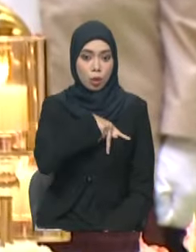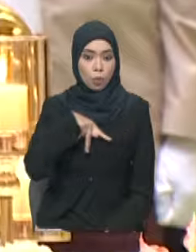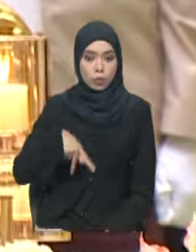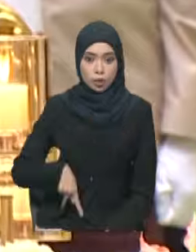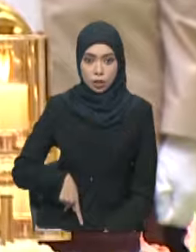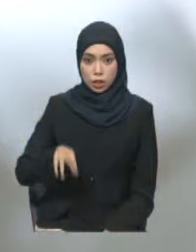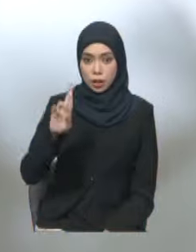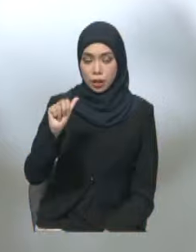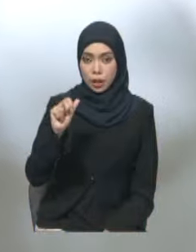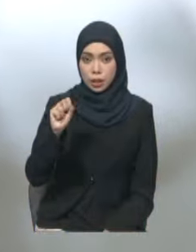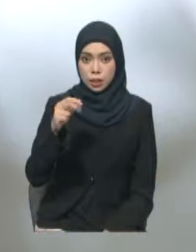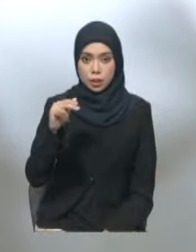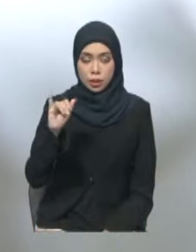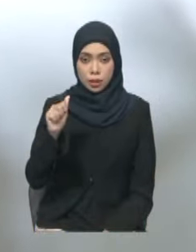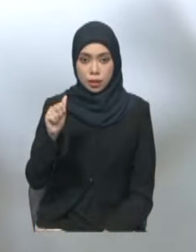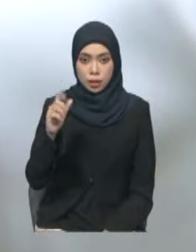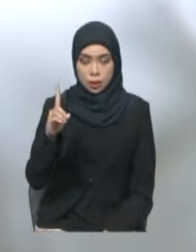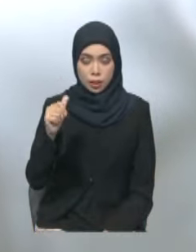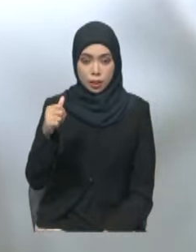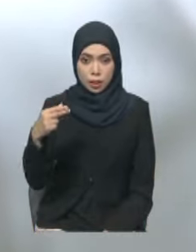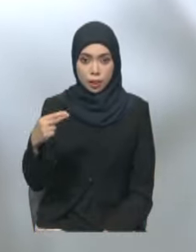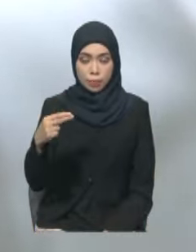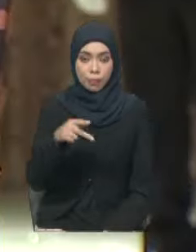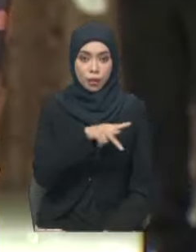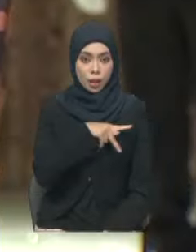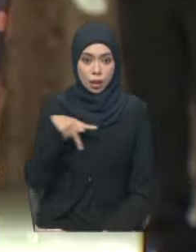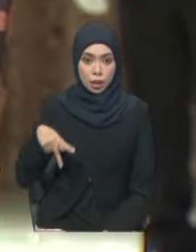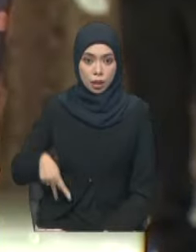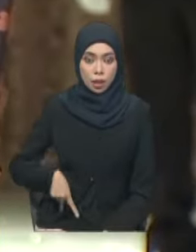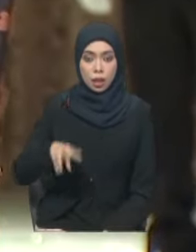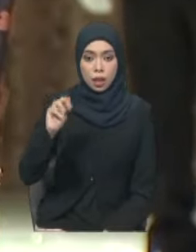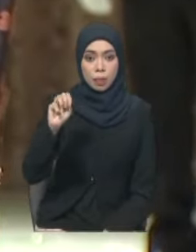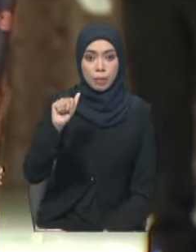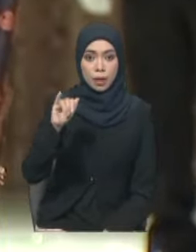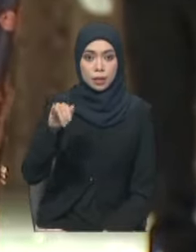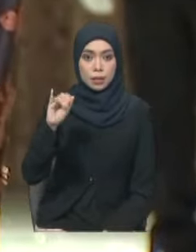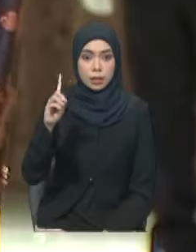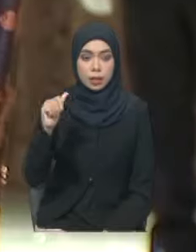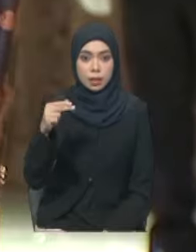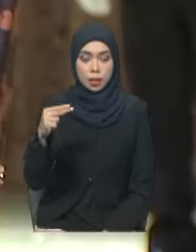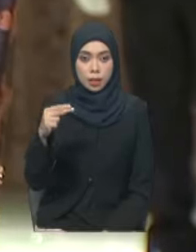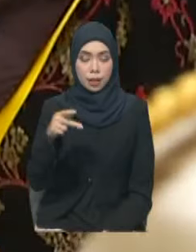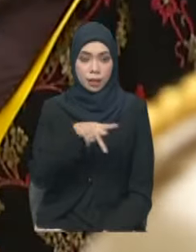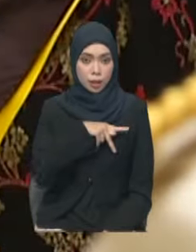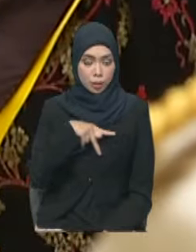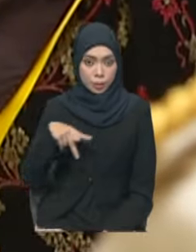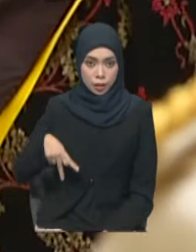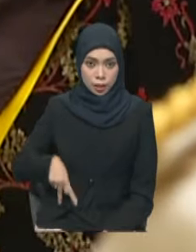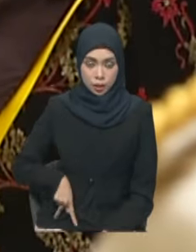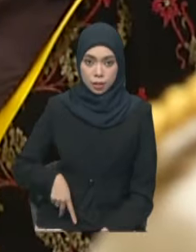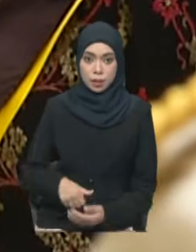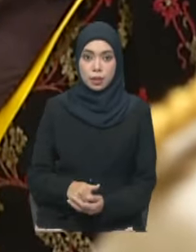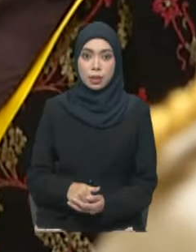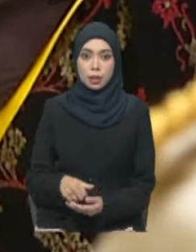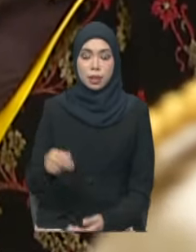Sa'datul Bolkiah. Yang Teramat Mulia Paduka Seri Pangeran Anak Puteri Hajah Majidah Nurul Bolkiah. Yang Teramat Mulia Paduka Seri Pangeran